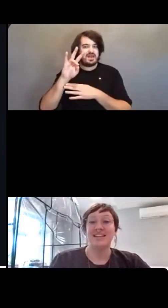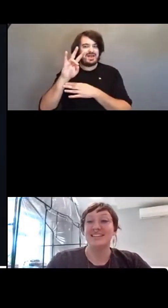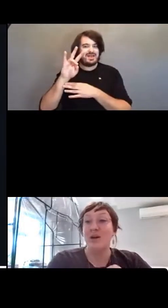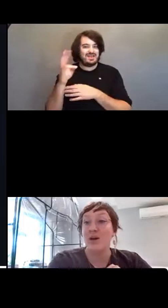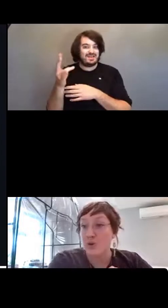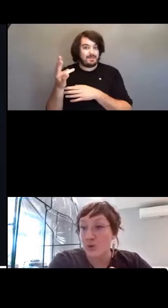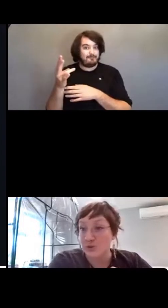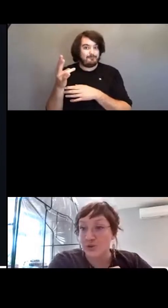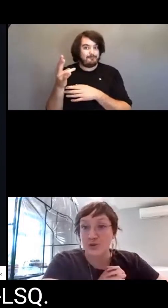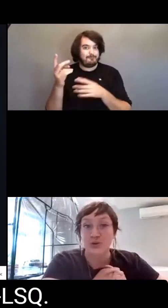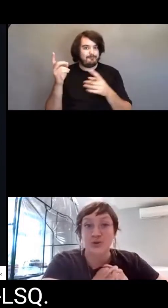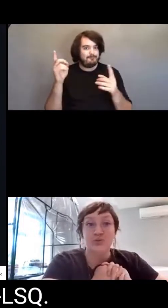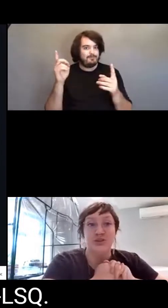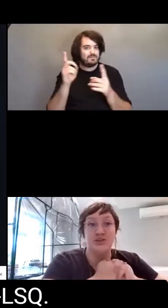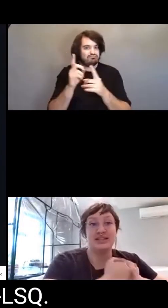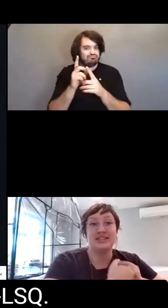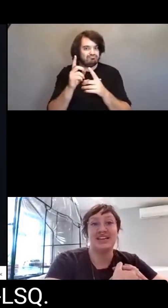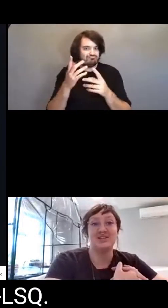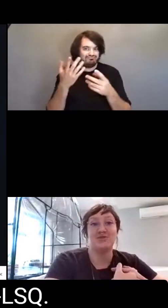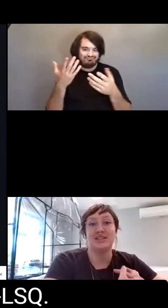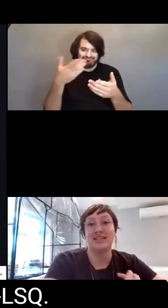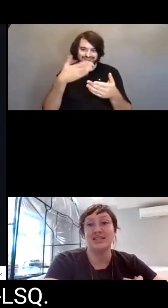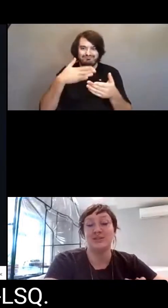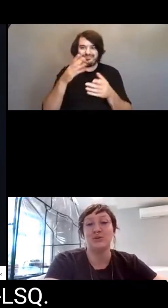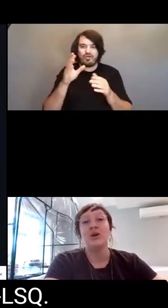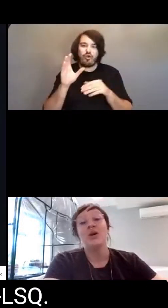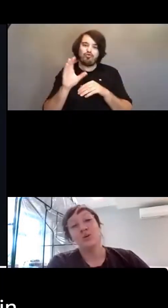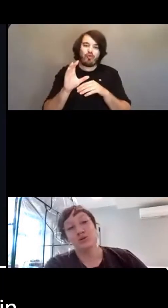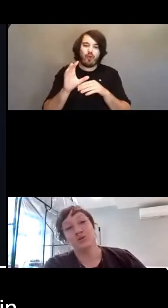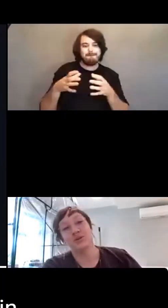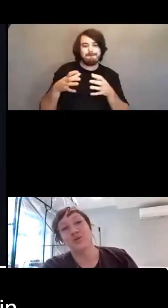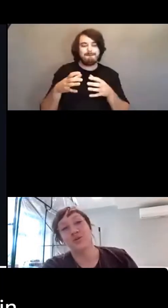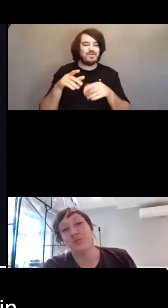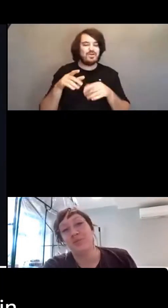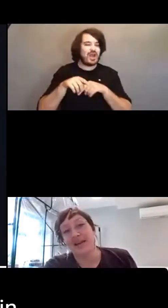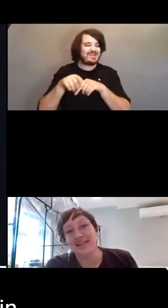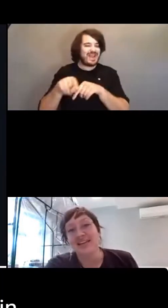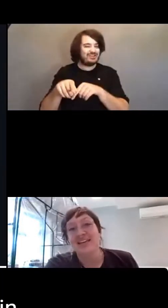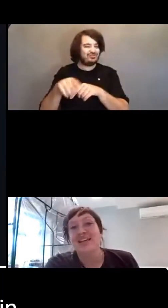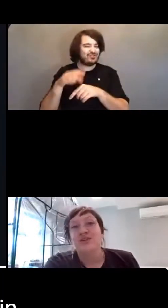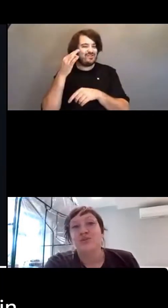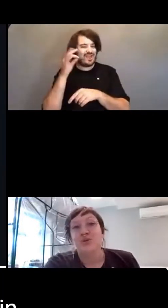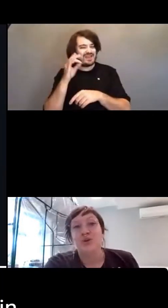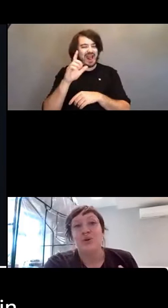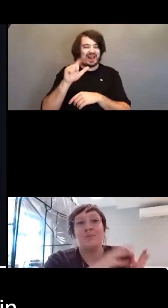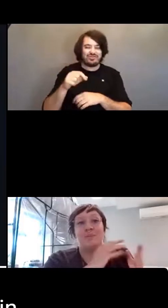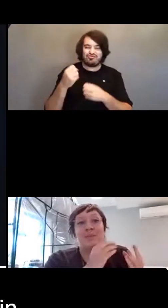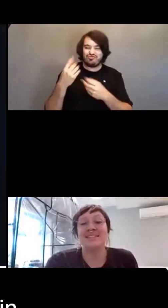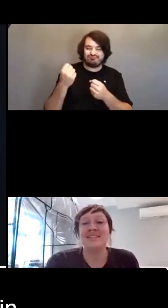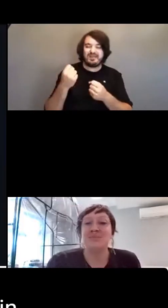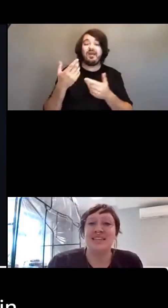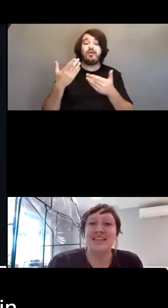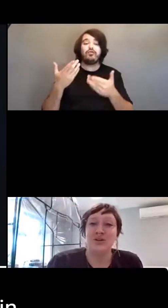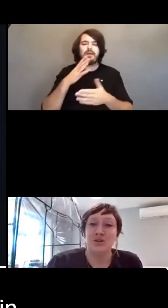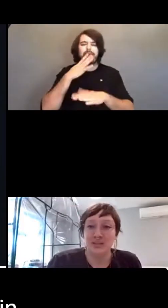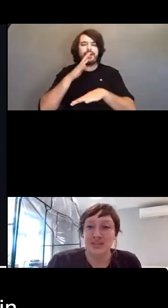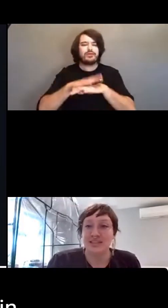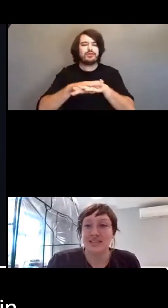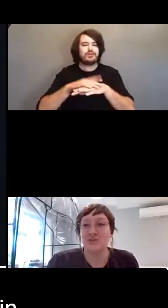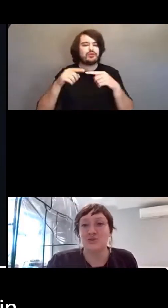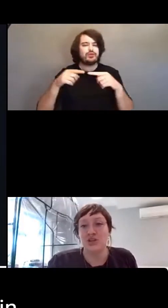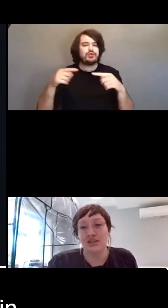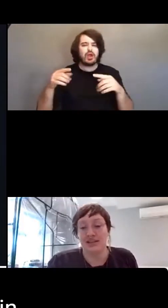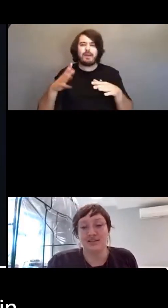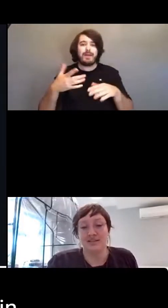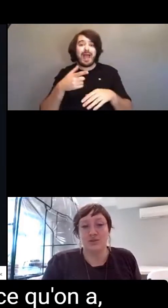à la septième rencontre de notre club de jardinage français LSQ. Aujourd'hui, on va parler de maximiser le